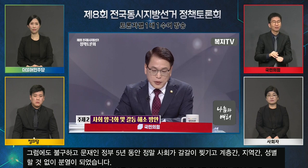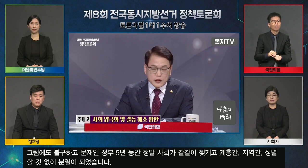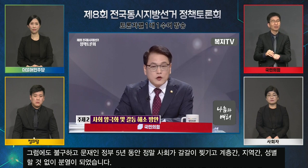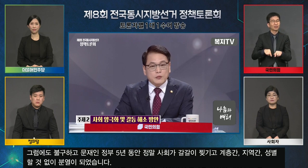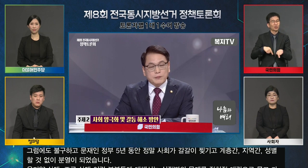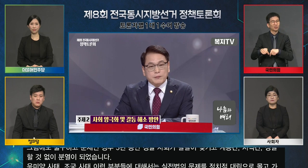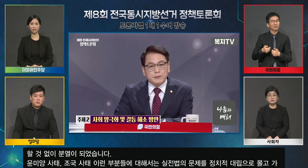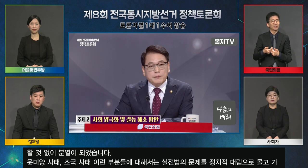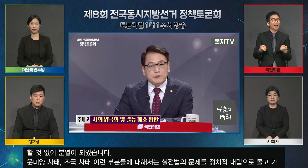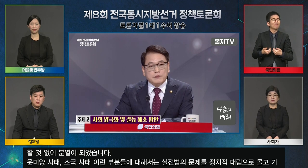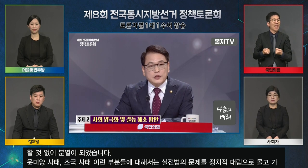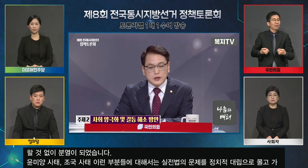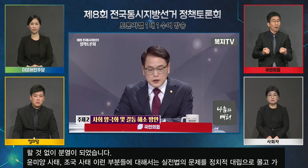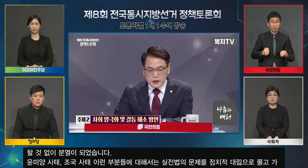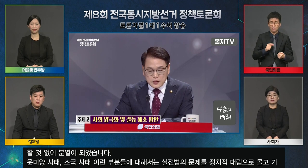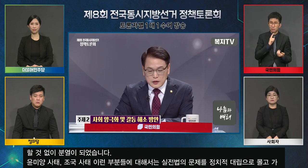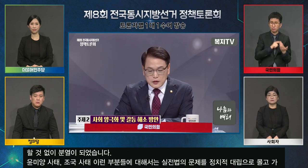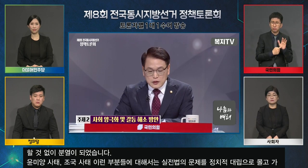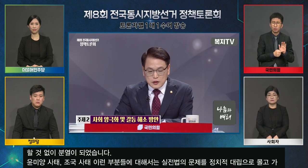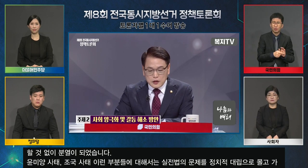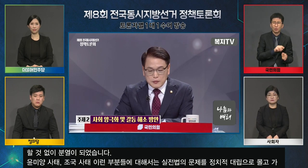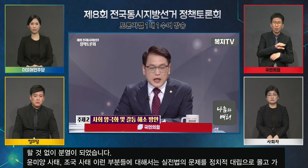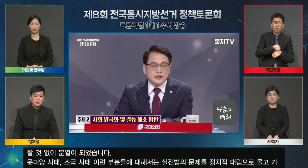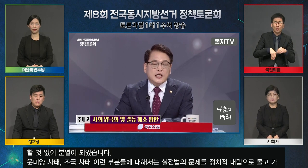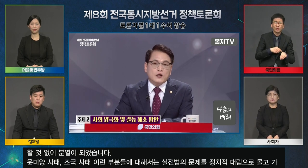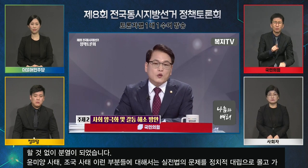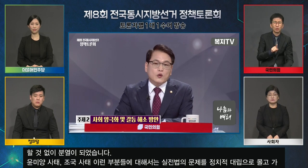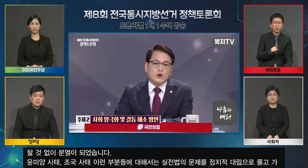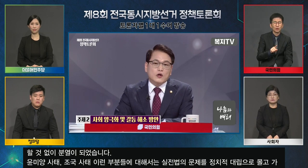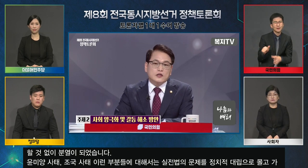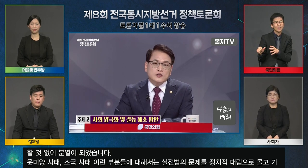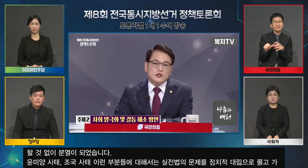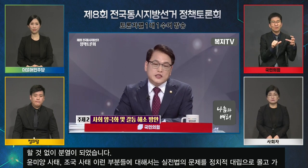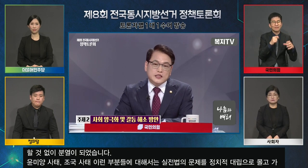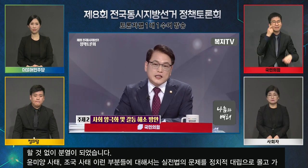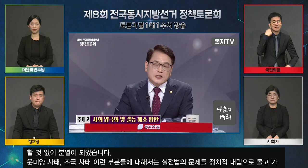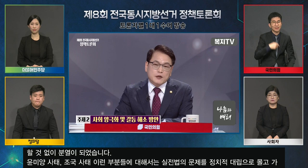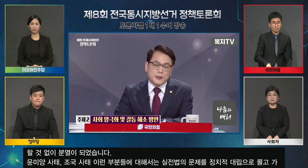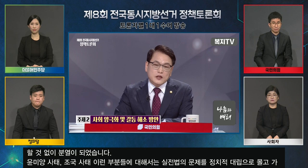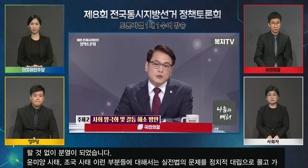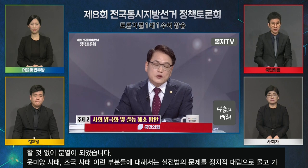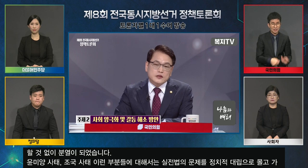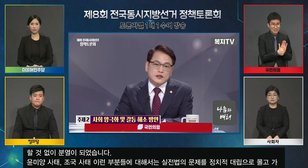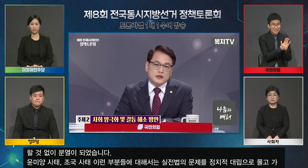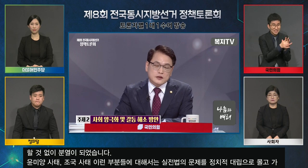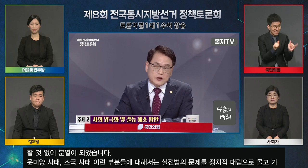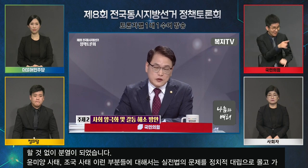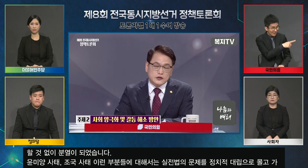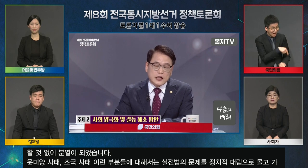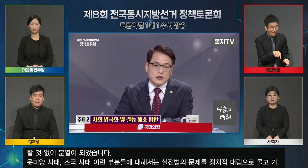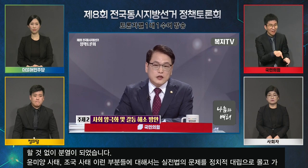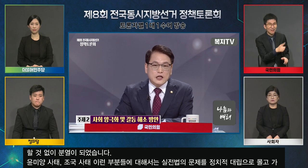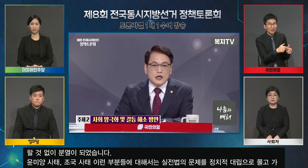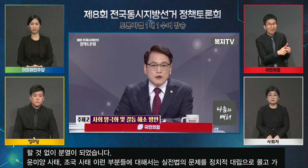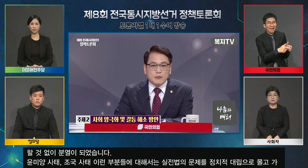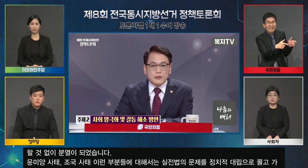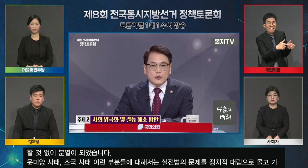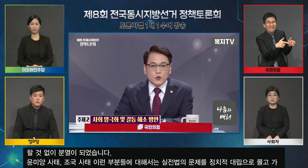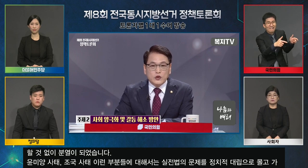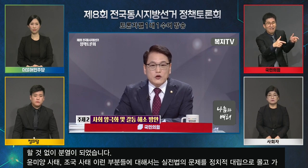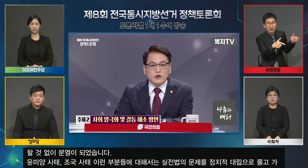팬덤을 방치하고 극성 지지자들의 팬덤 현상을